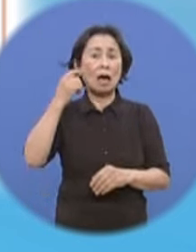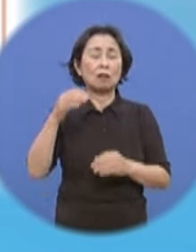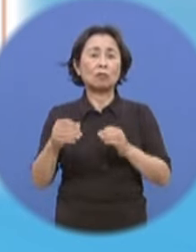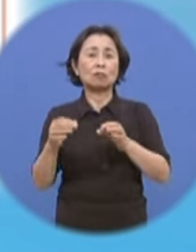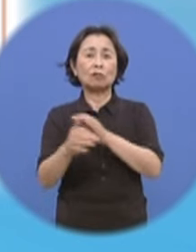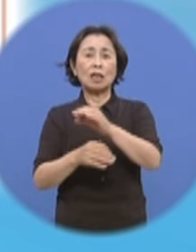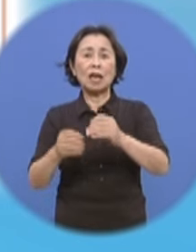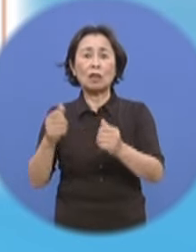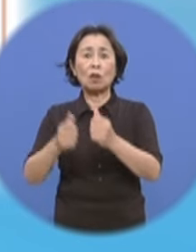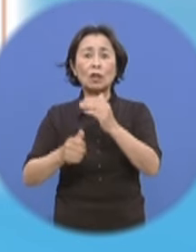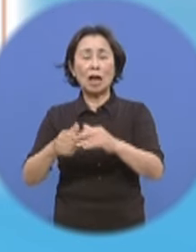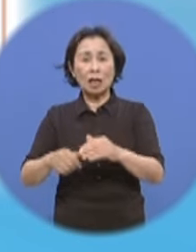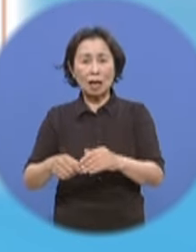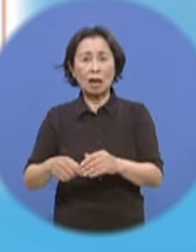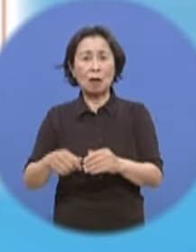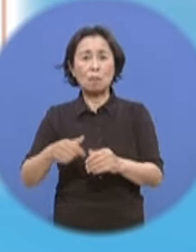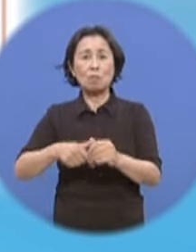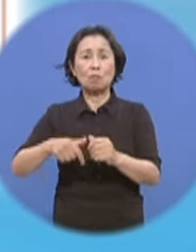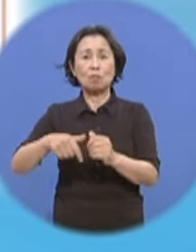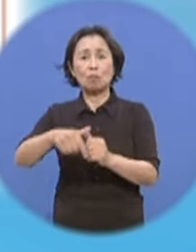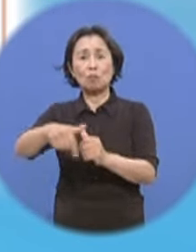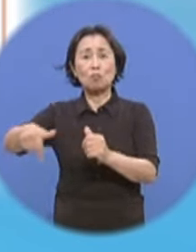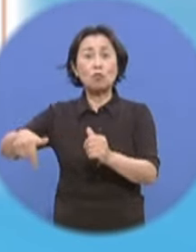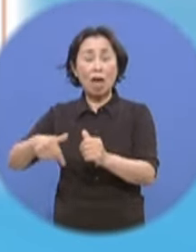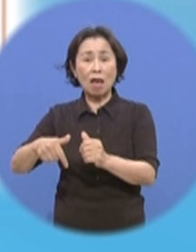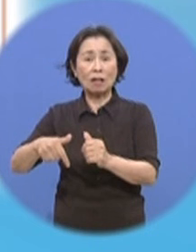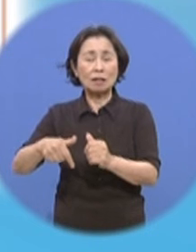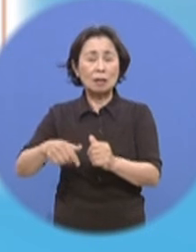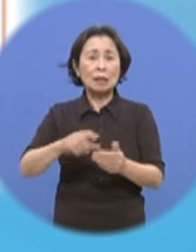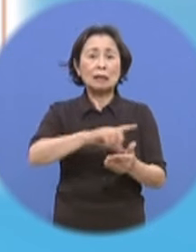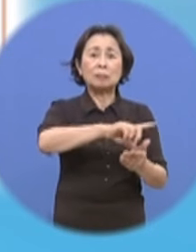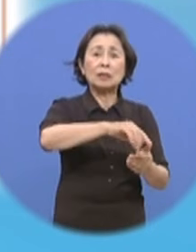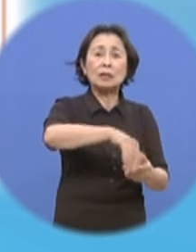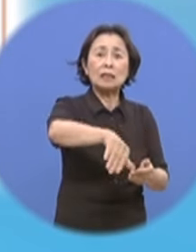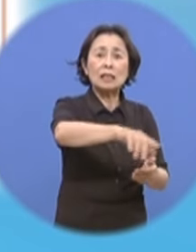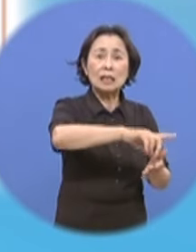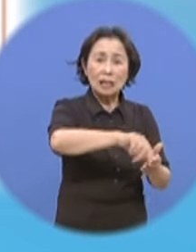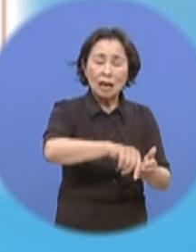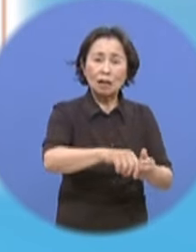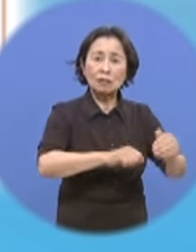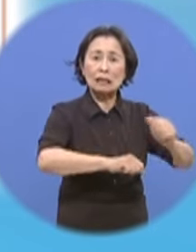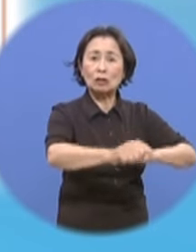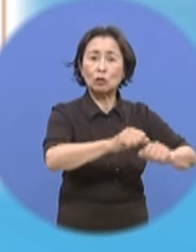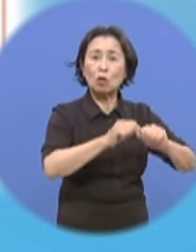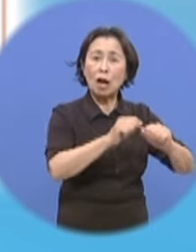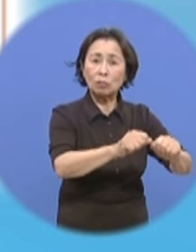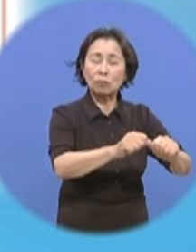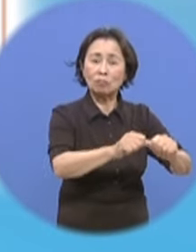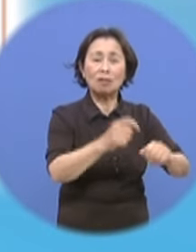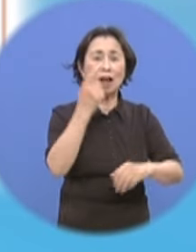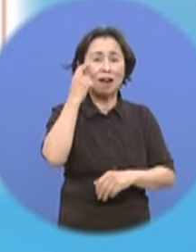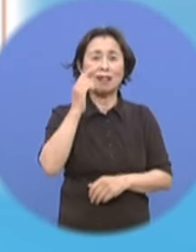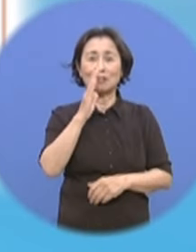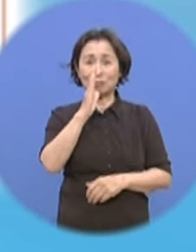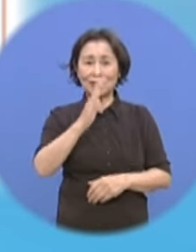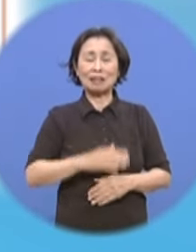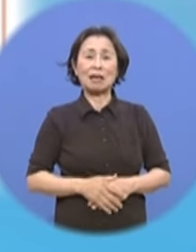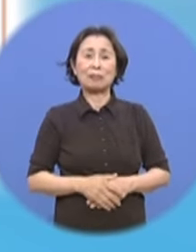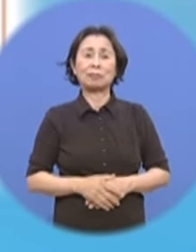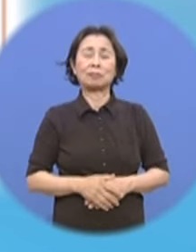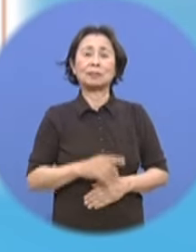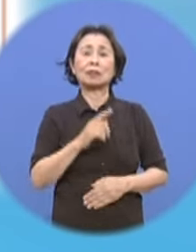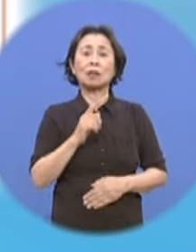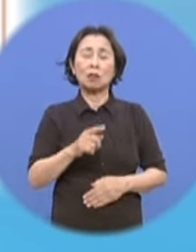学校共同活動が実動部隊と考えてみると分かりやすいかもしれませんこの学校運営協議会